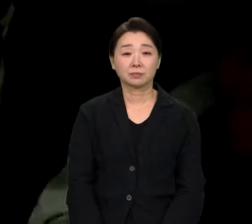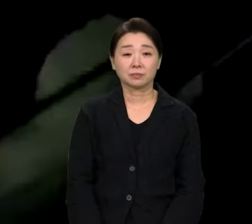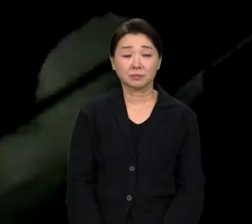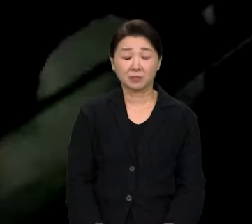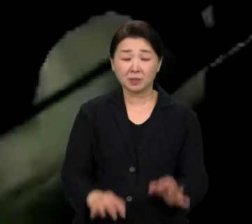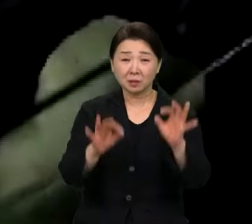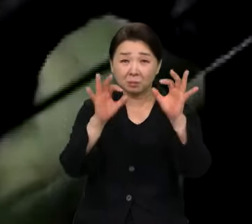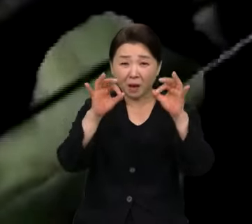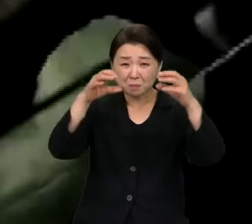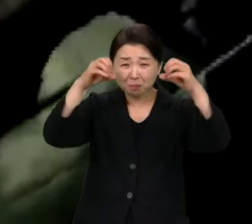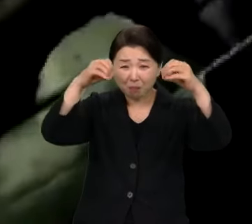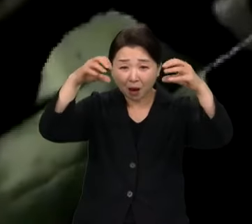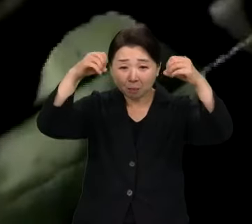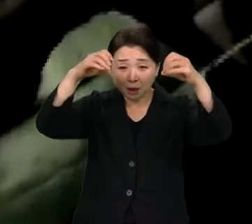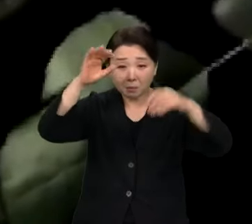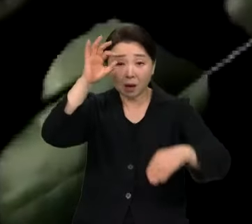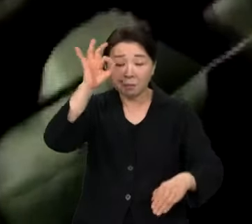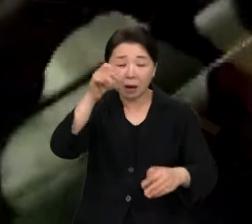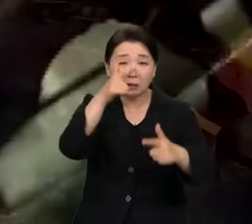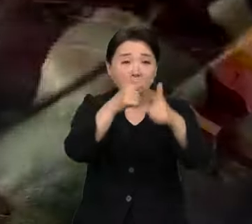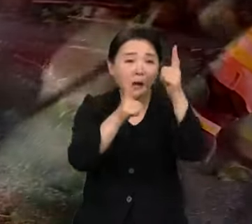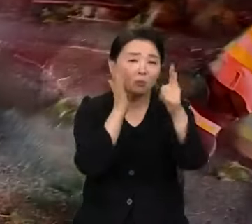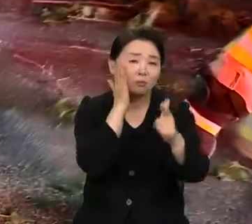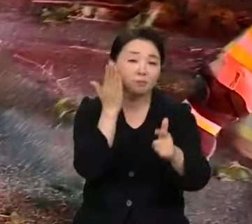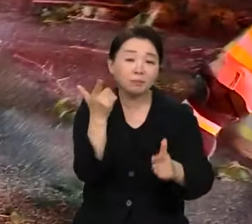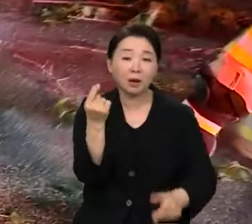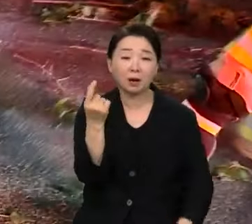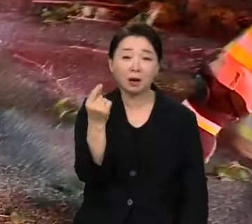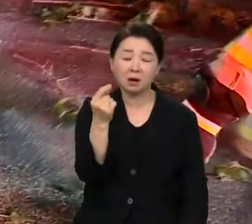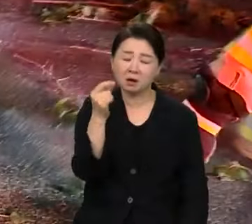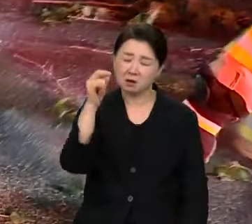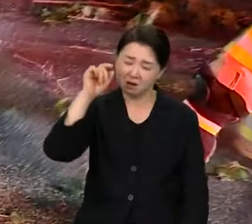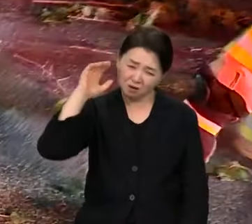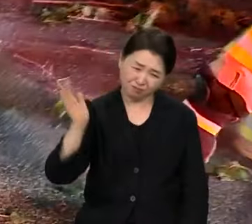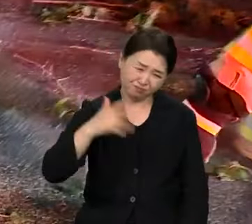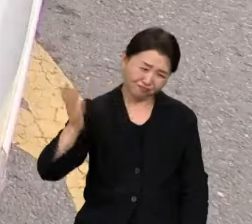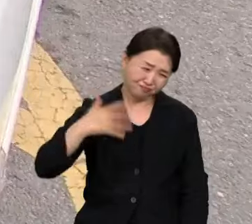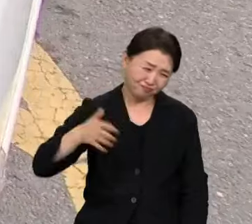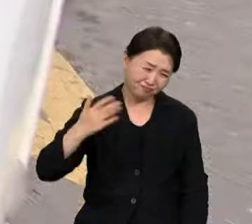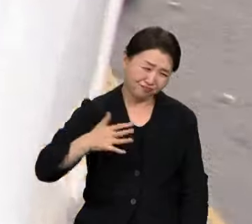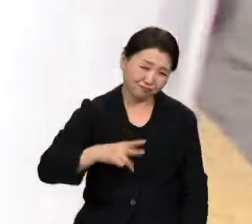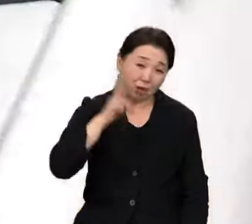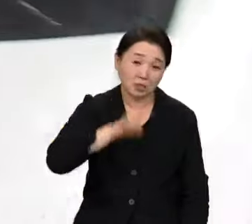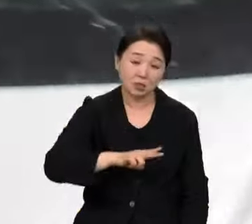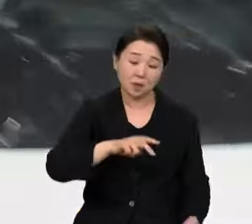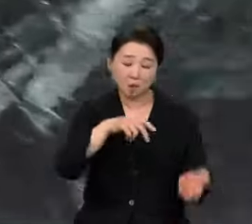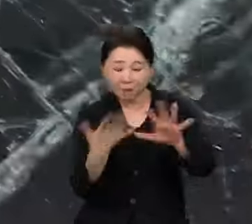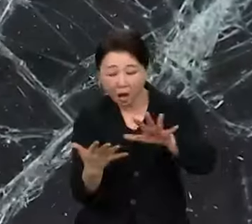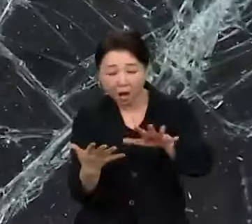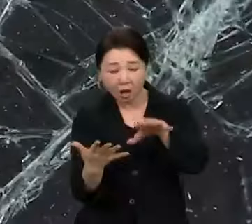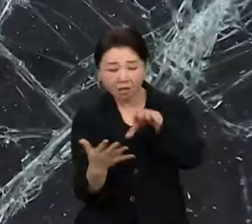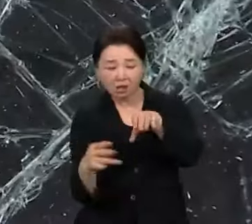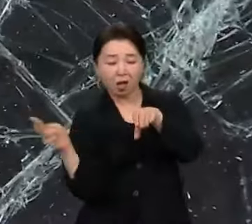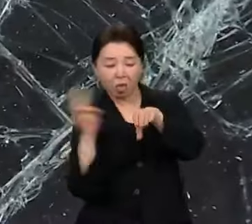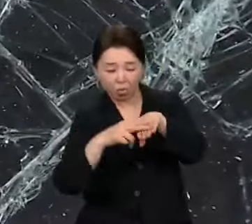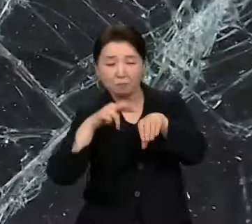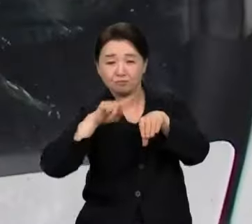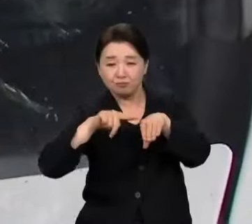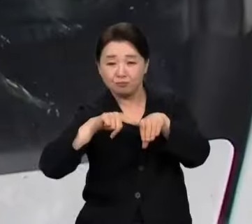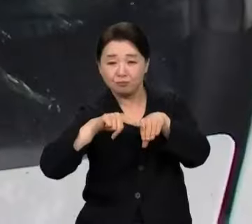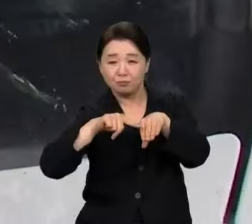언뜻 비추는 불빛에 보이는 건 나뭇잎입니다. 강한 바람에 나무가 쓰러지며 아래에 있던 차 앞유리창을